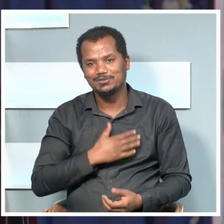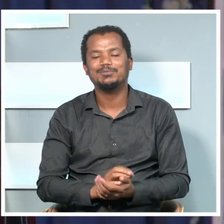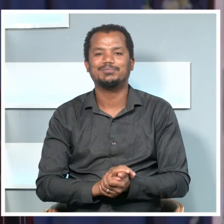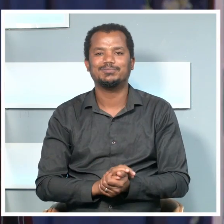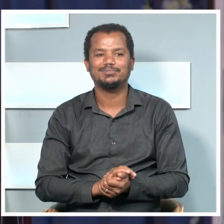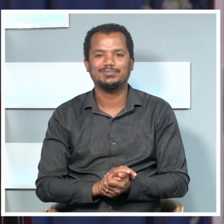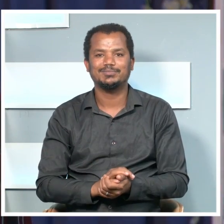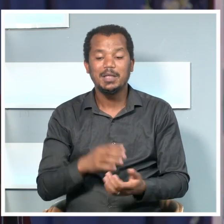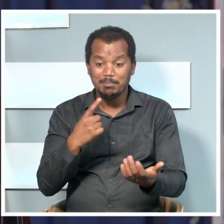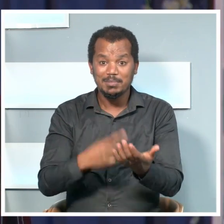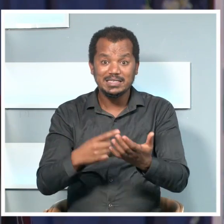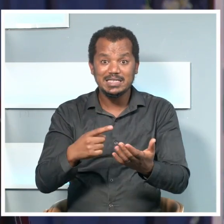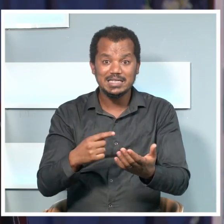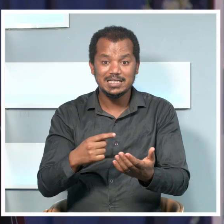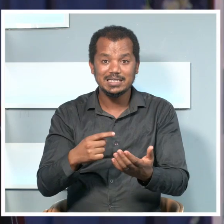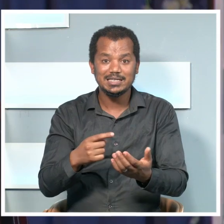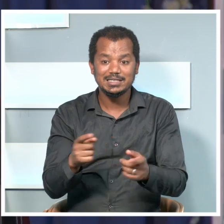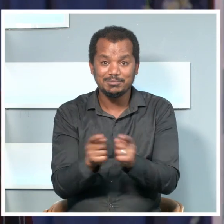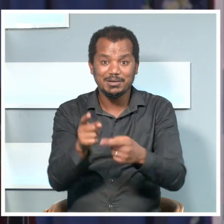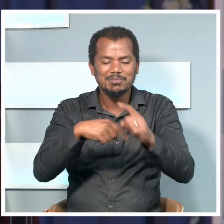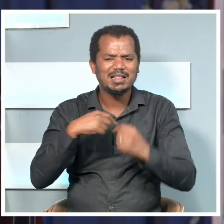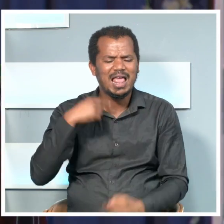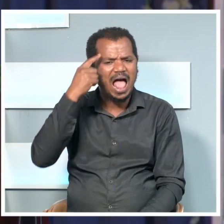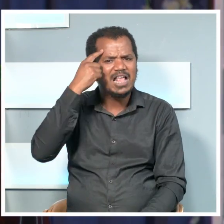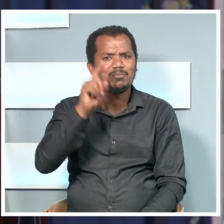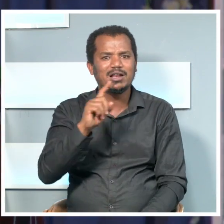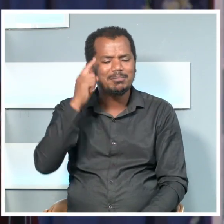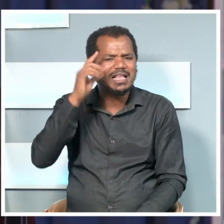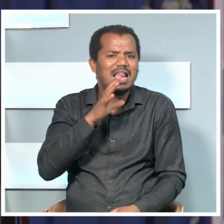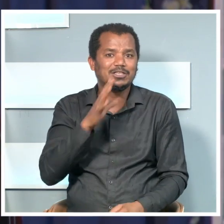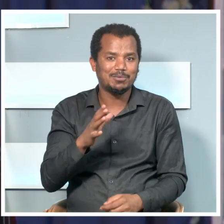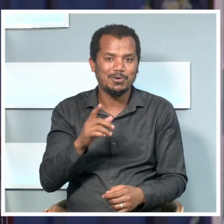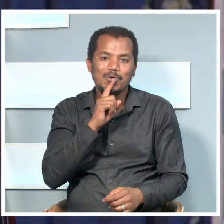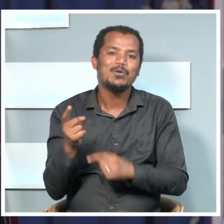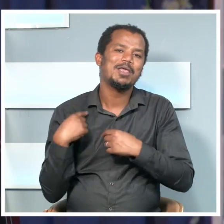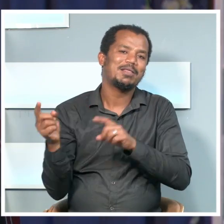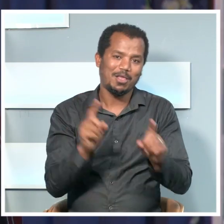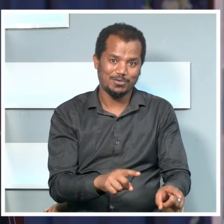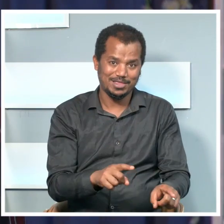በዚህ ስታደም አስቤው አይደለም ሳላስበው ነው የታደምኩት።